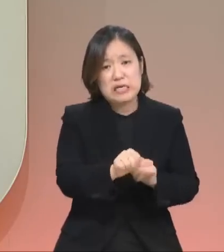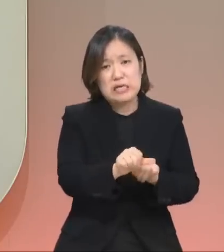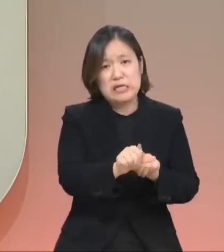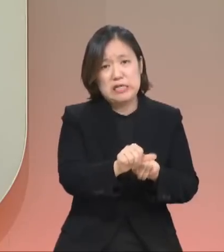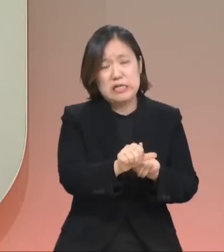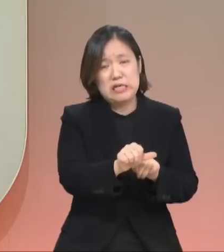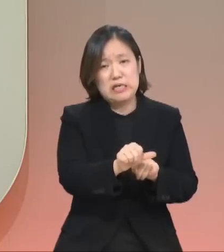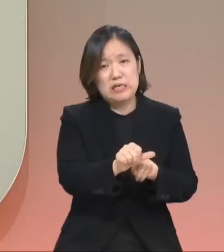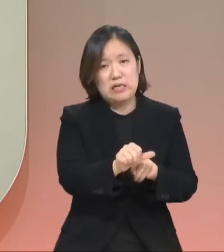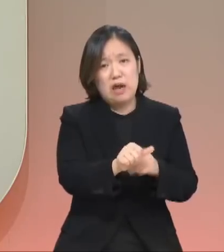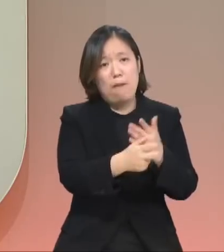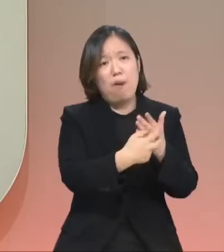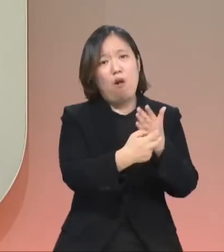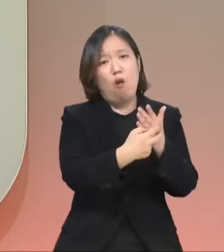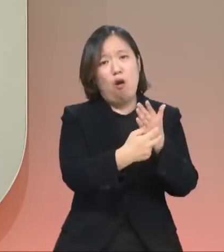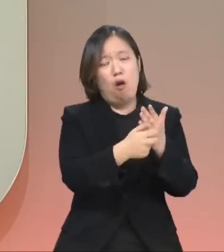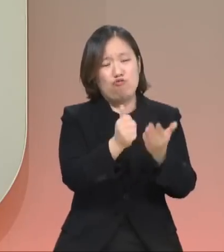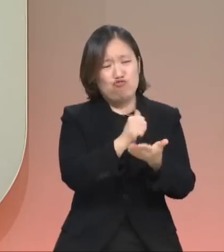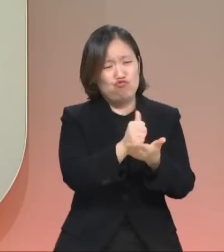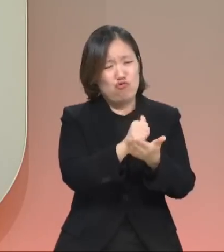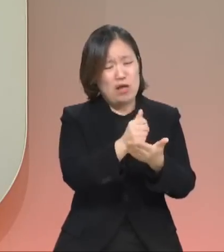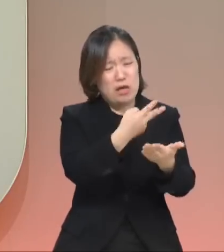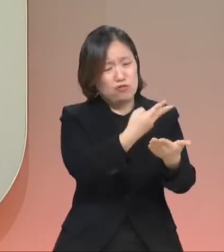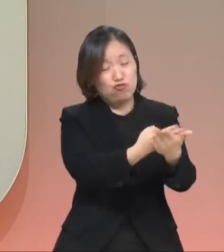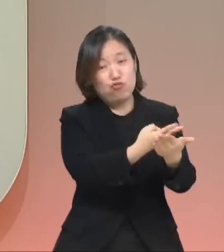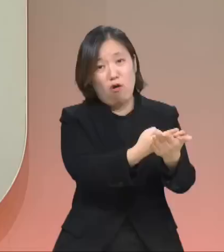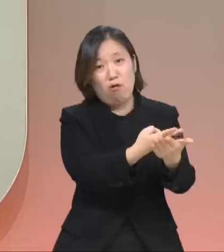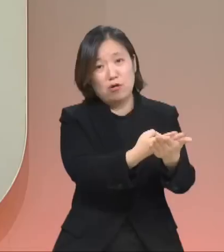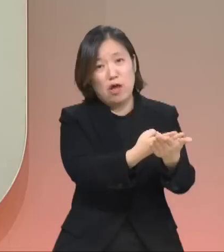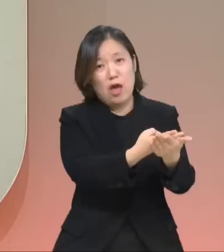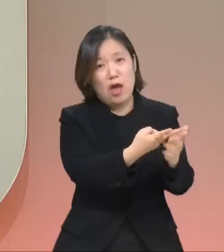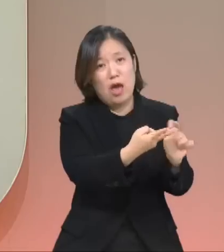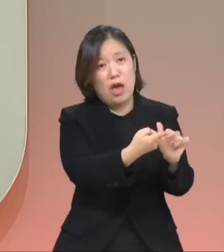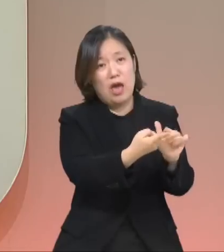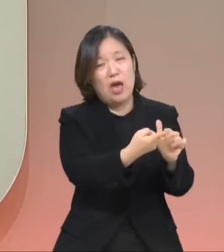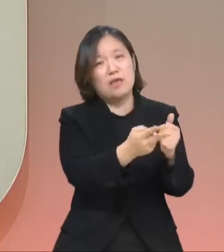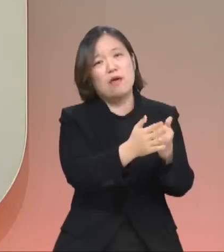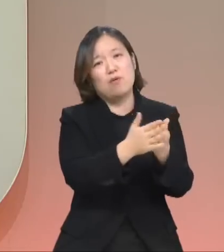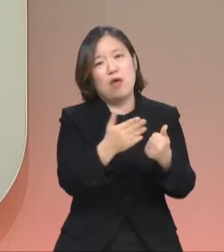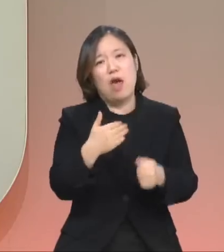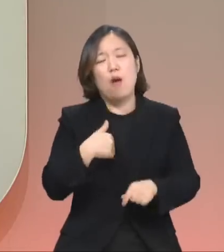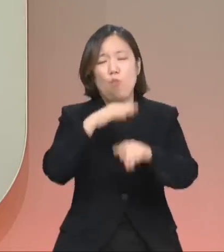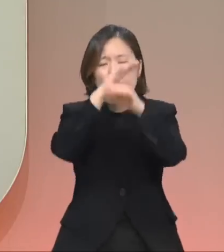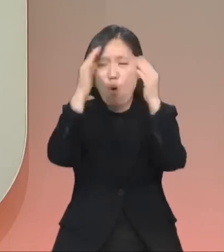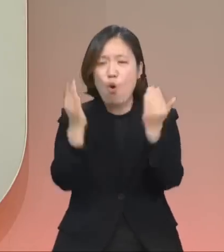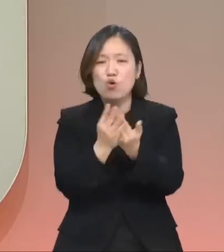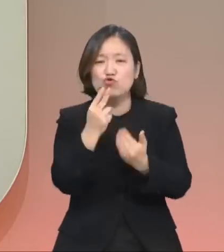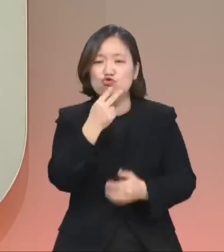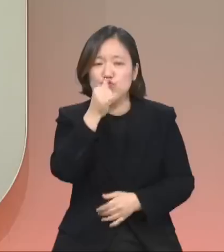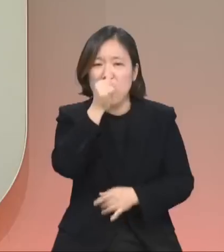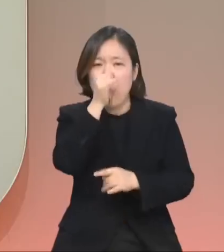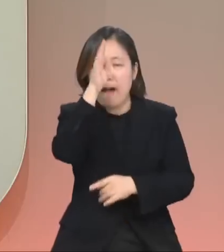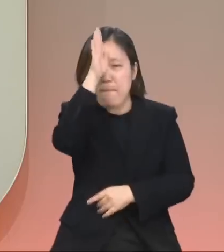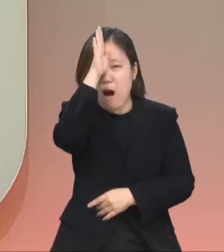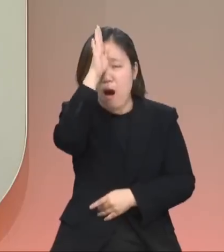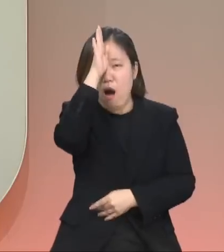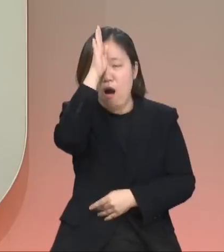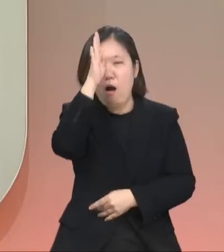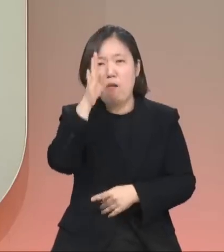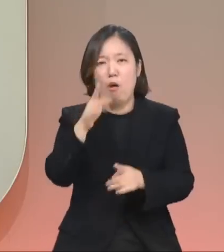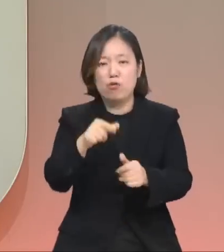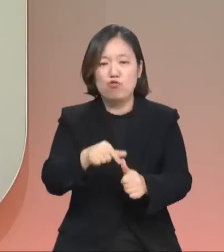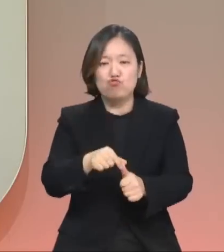중환자실에 이제 누워 있으니까 모든 중생들의 병고에서 모든 중생들을